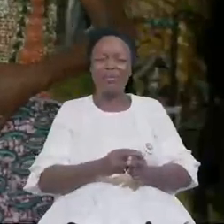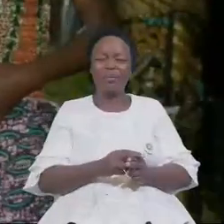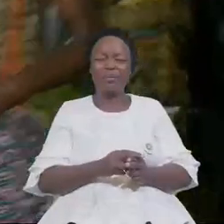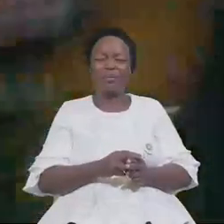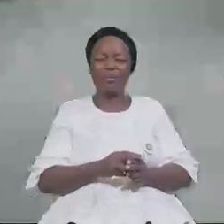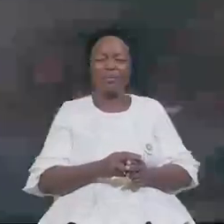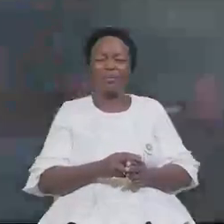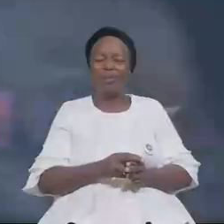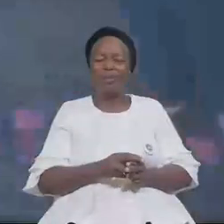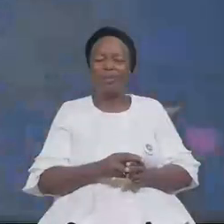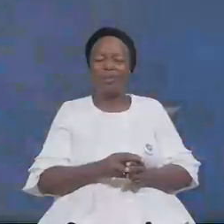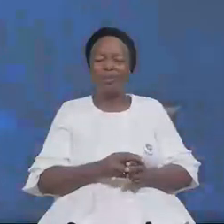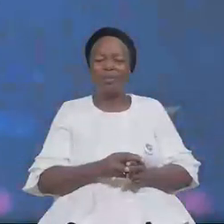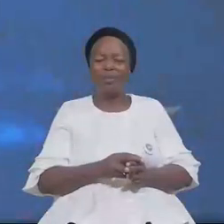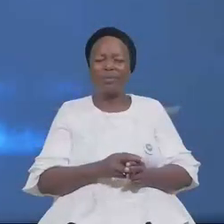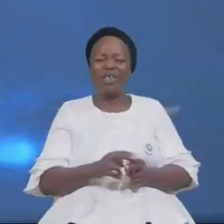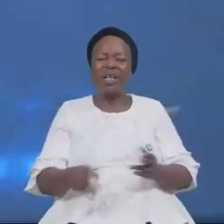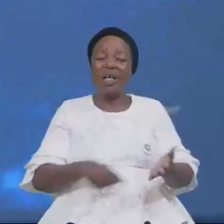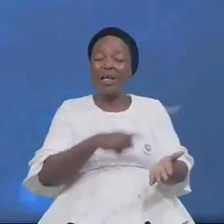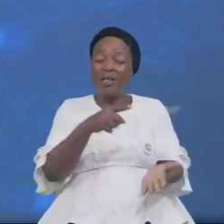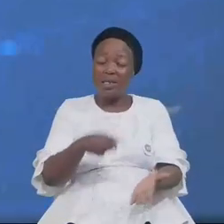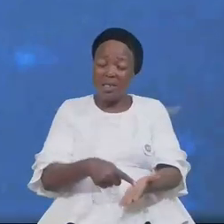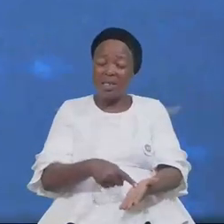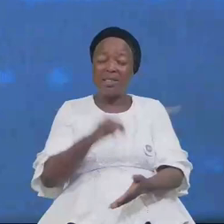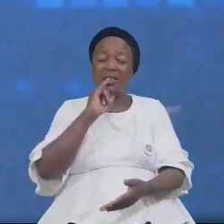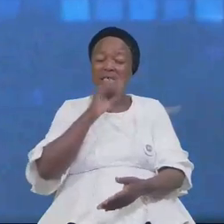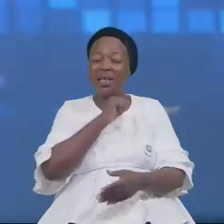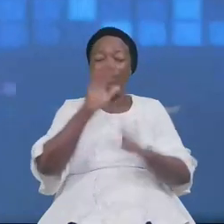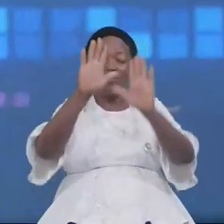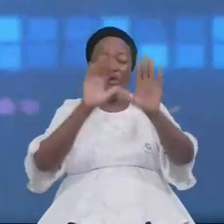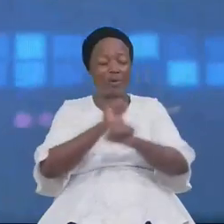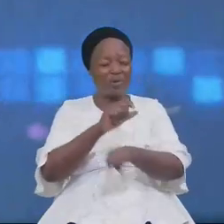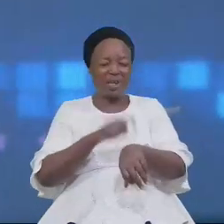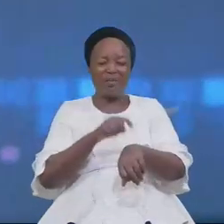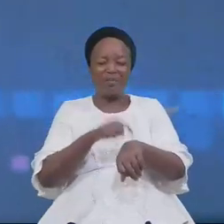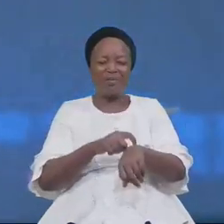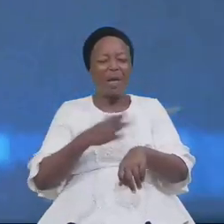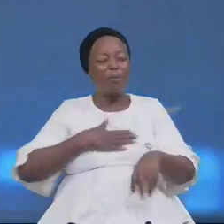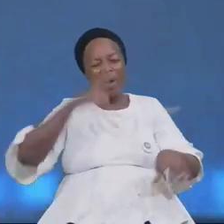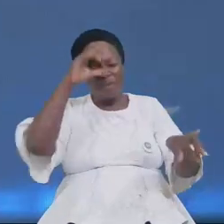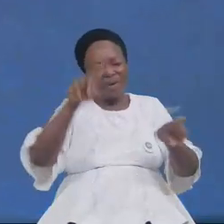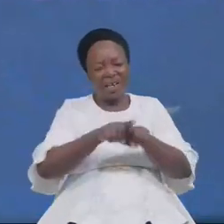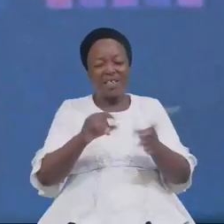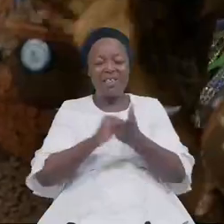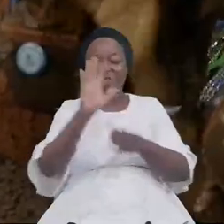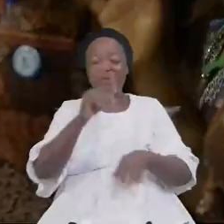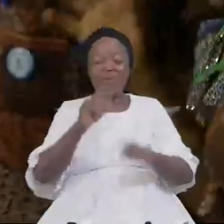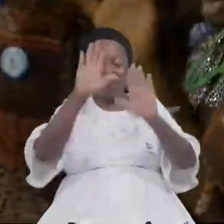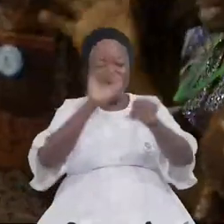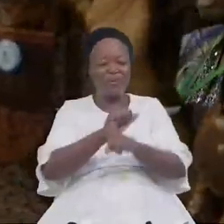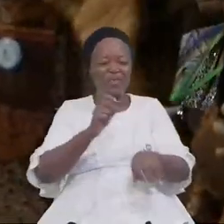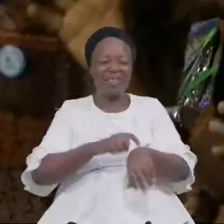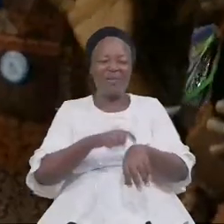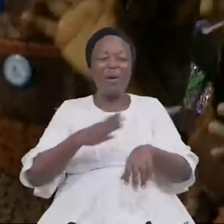Voici l'heure du miracle. Mon frère, c'est ton heure de miracle. Ma soeur, ma